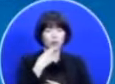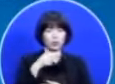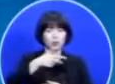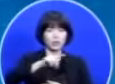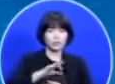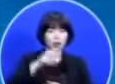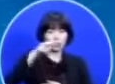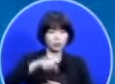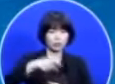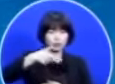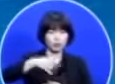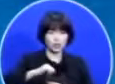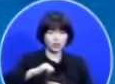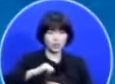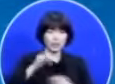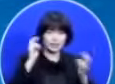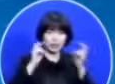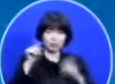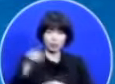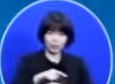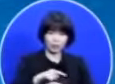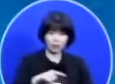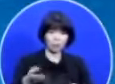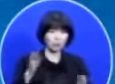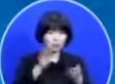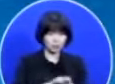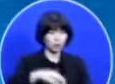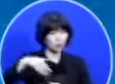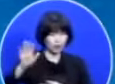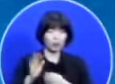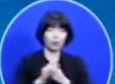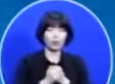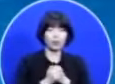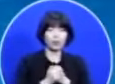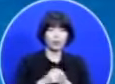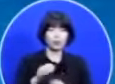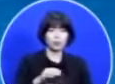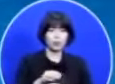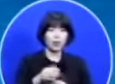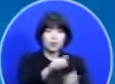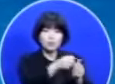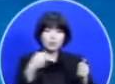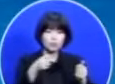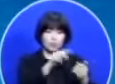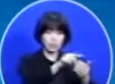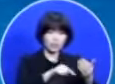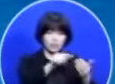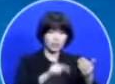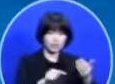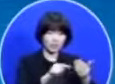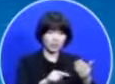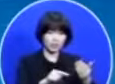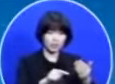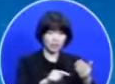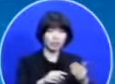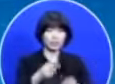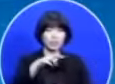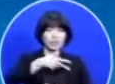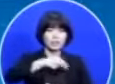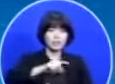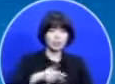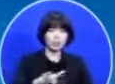사업 들어왔다가 손 접고 나가버리고 전자 도어 버너로 이렇게 키를 눌러 는